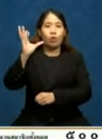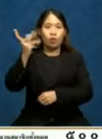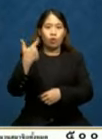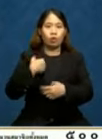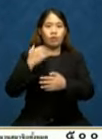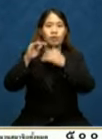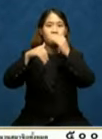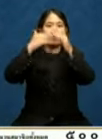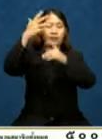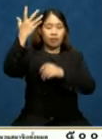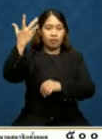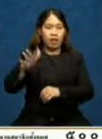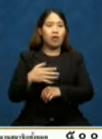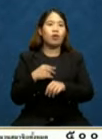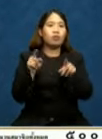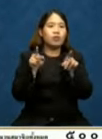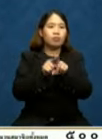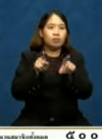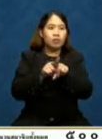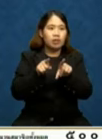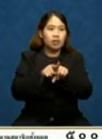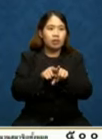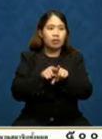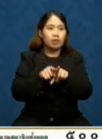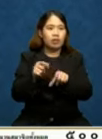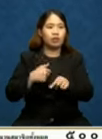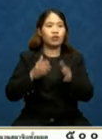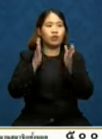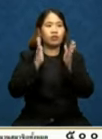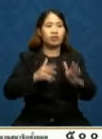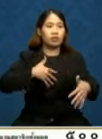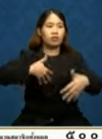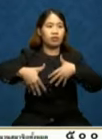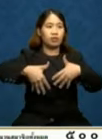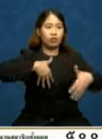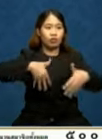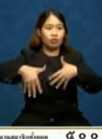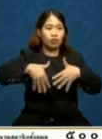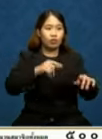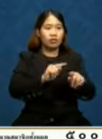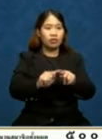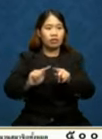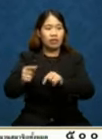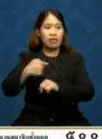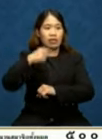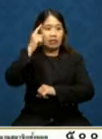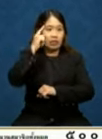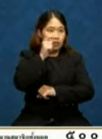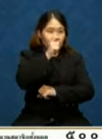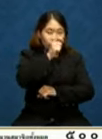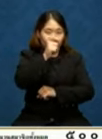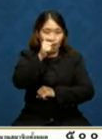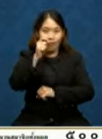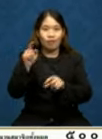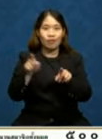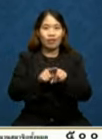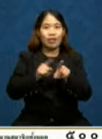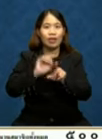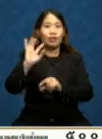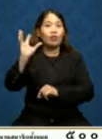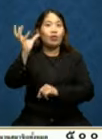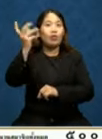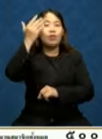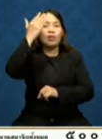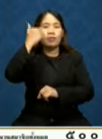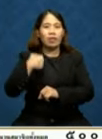ล้วทุกอย่างมันเหมือนกันแล้วหลักมนุษยชนที่เคารพกันทั่วโลกเนี่ยมันได้เปลี่ยนน